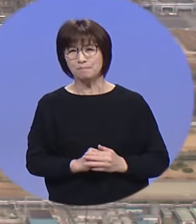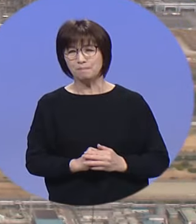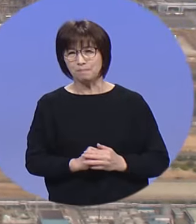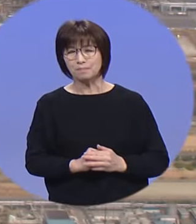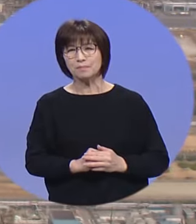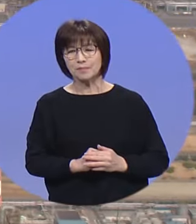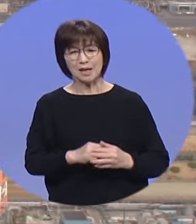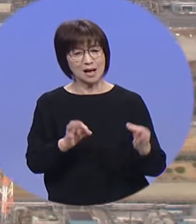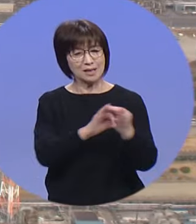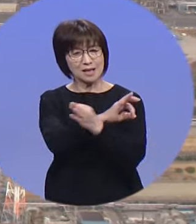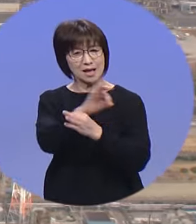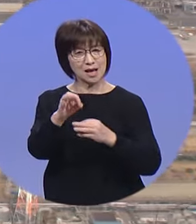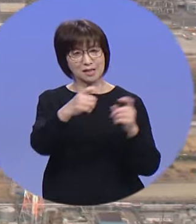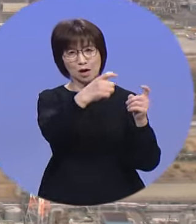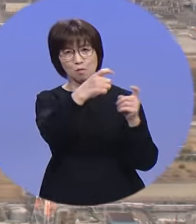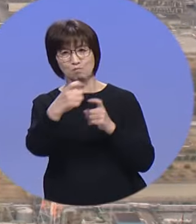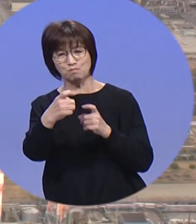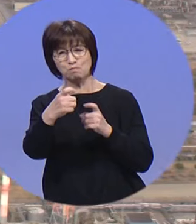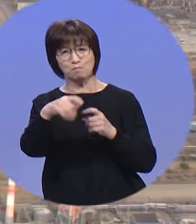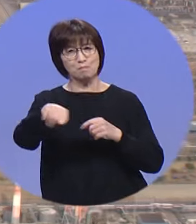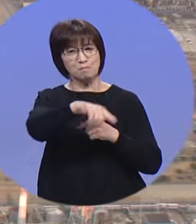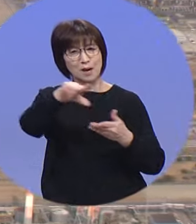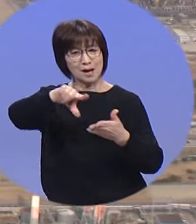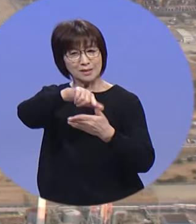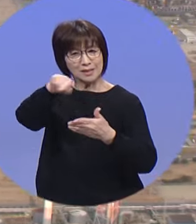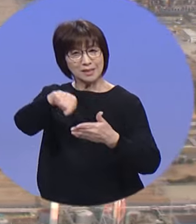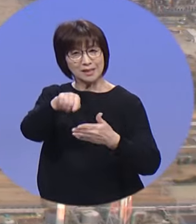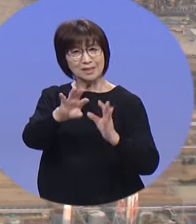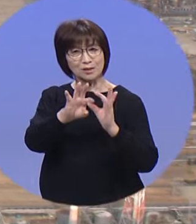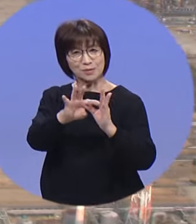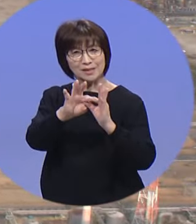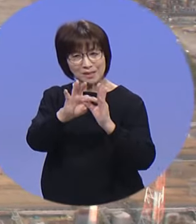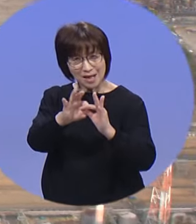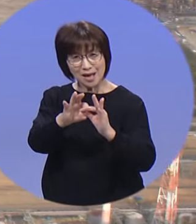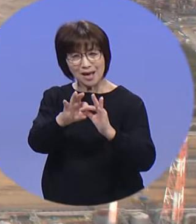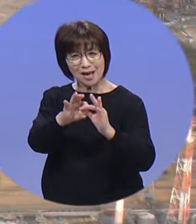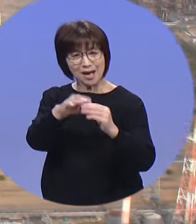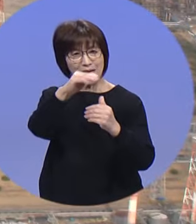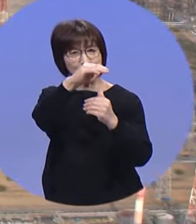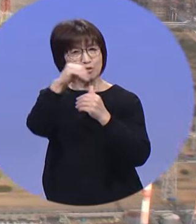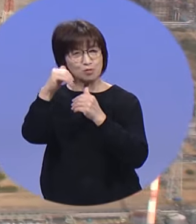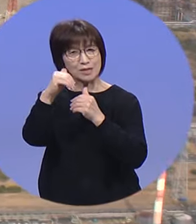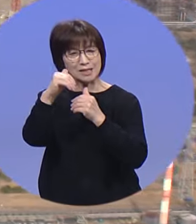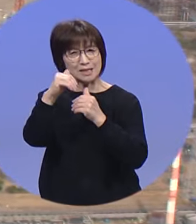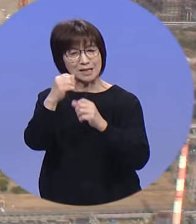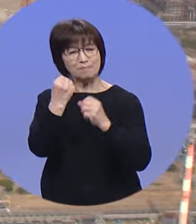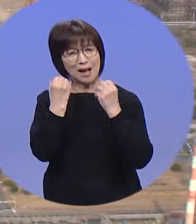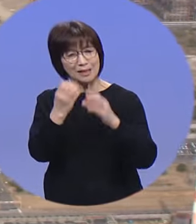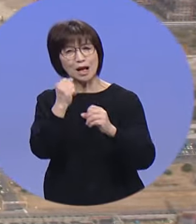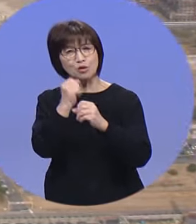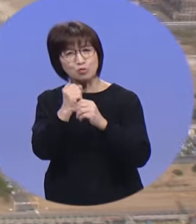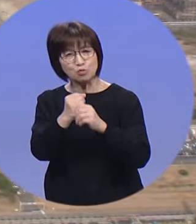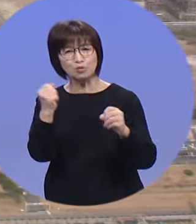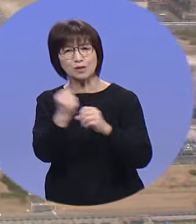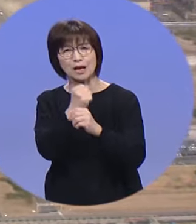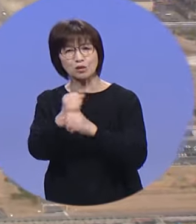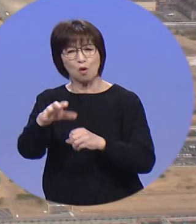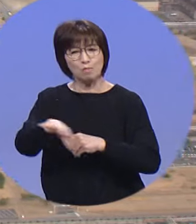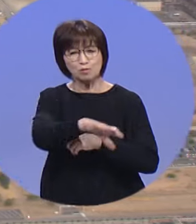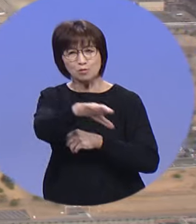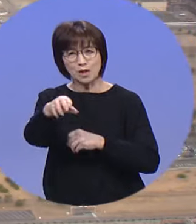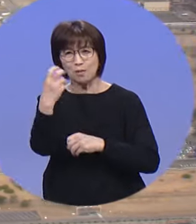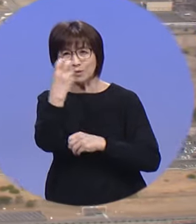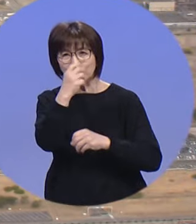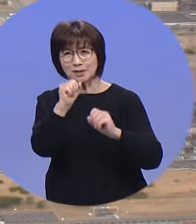県経済を牽引していくことが期待される地域について、誘致・創出すべき産業分野を調査すると